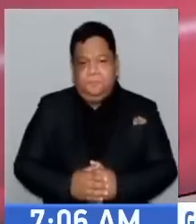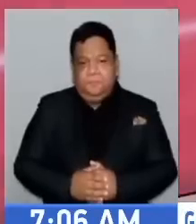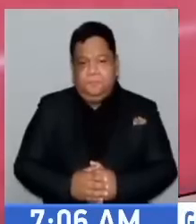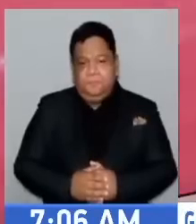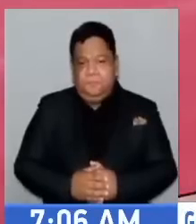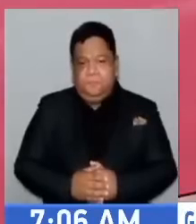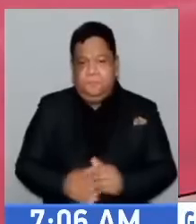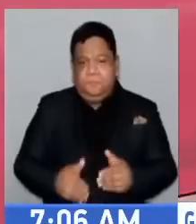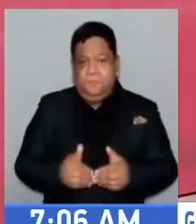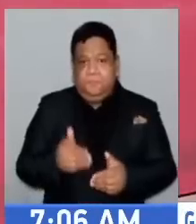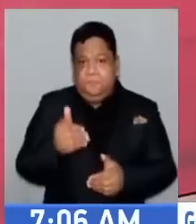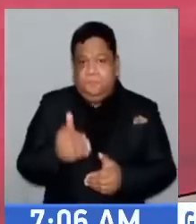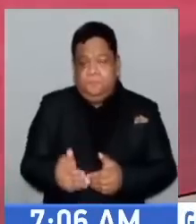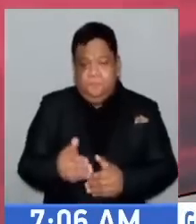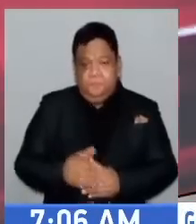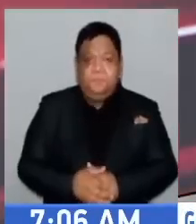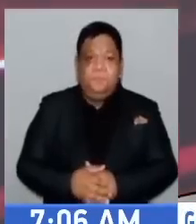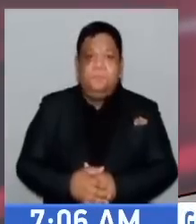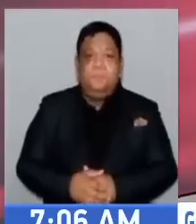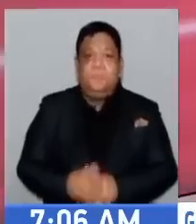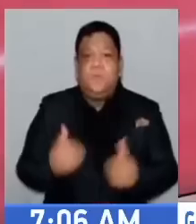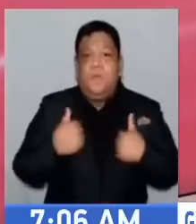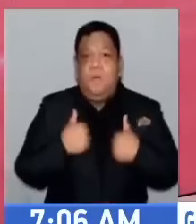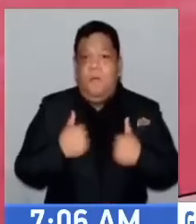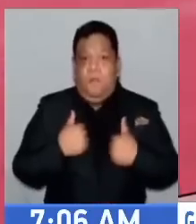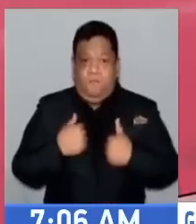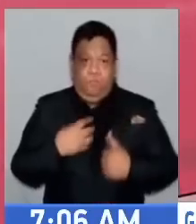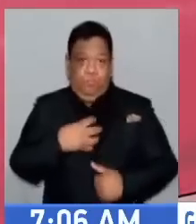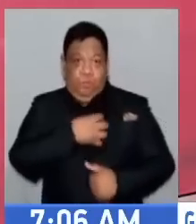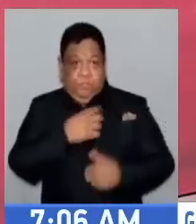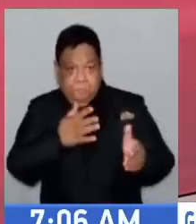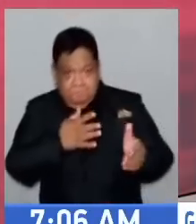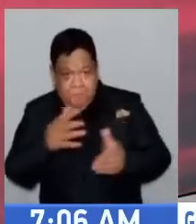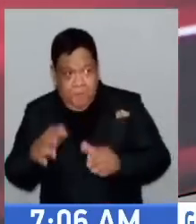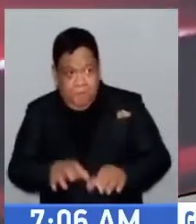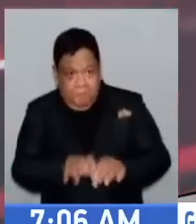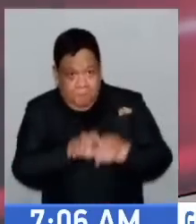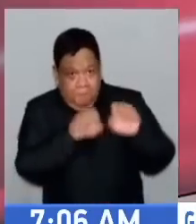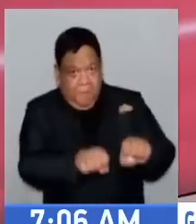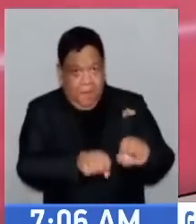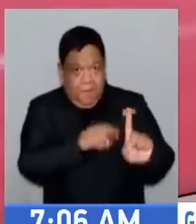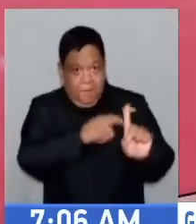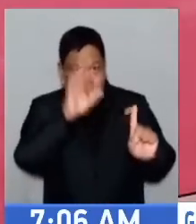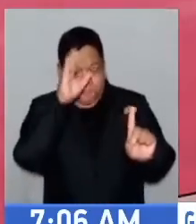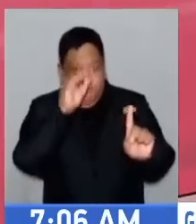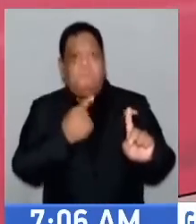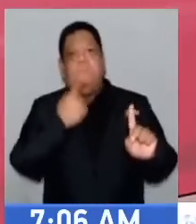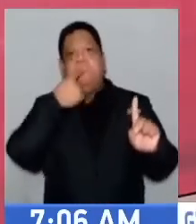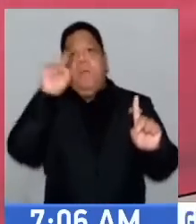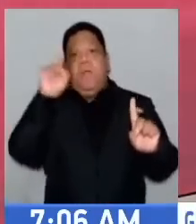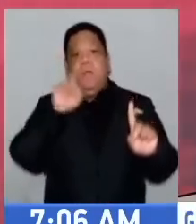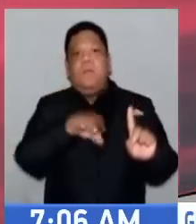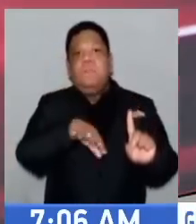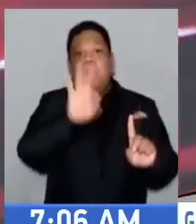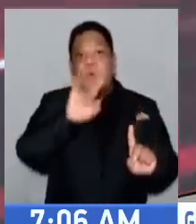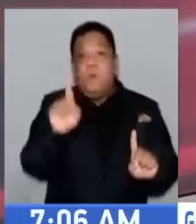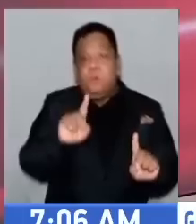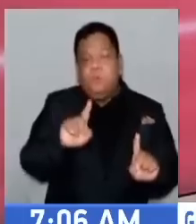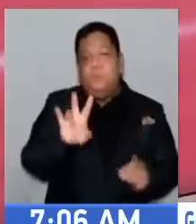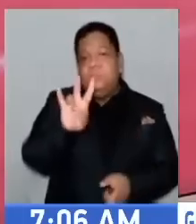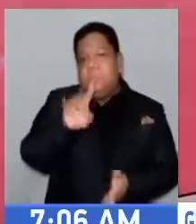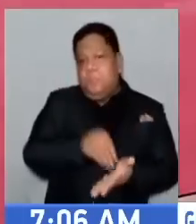Mahigit 7 milyong pisong halaga ng manis shabu ang nasabat mula sa isang lalaki sa bypass operation sa Quezon City kagabi. Ang